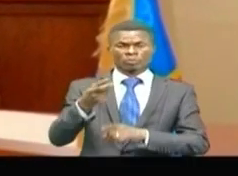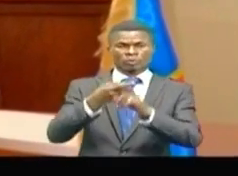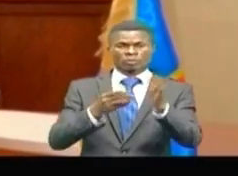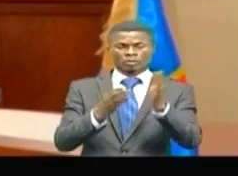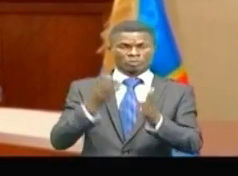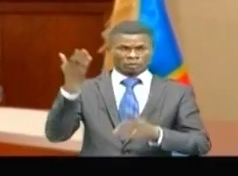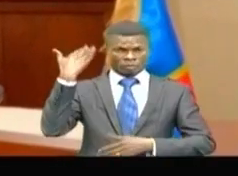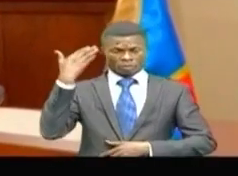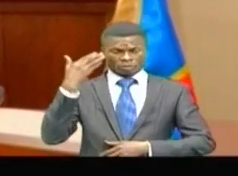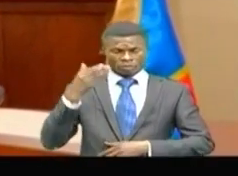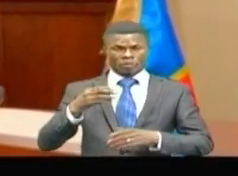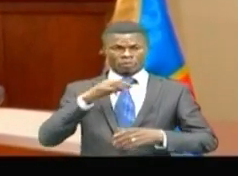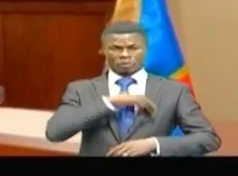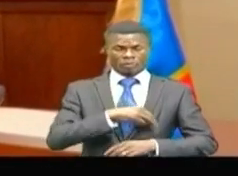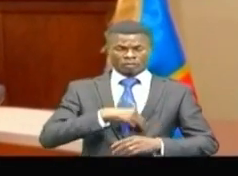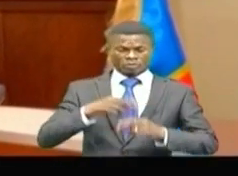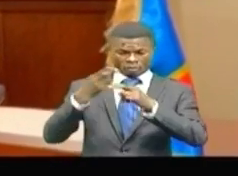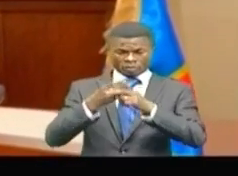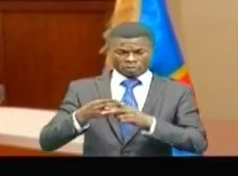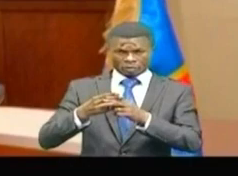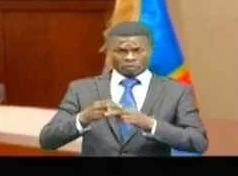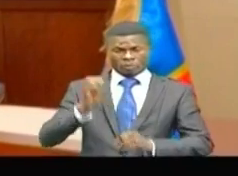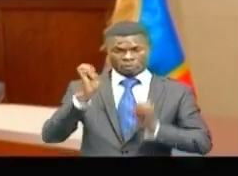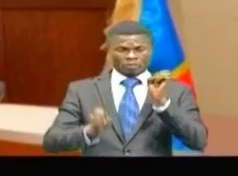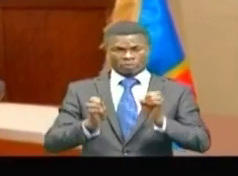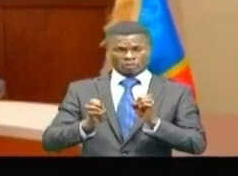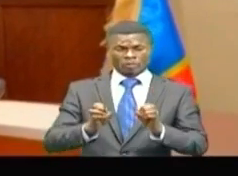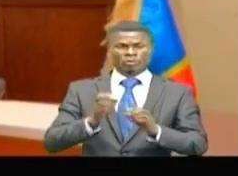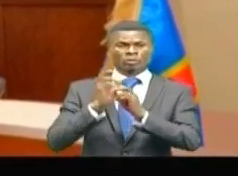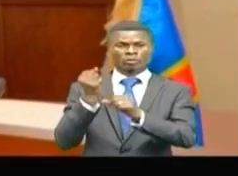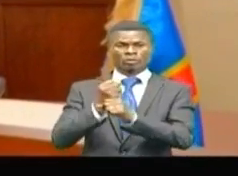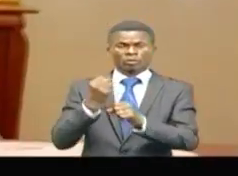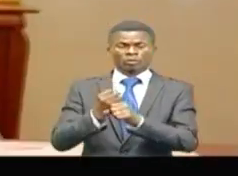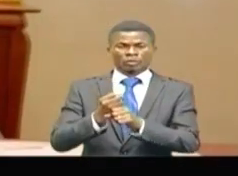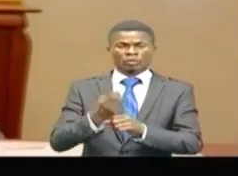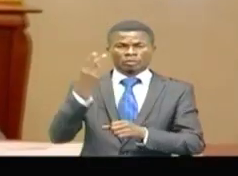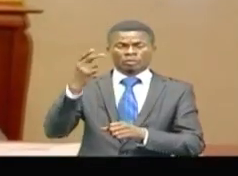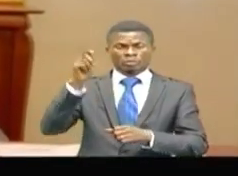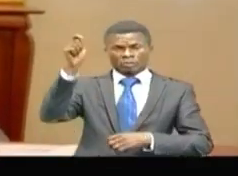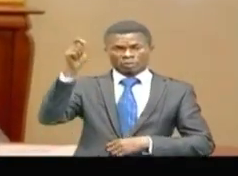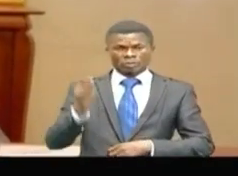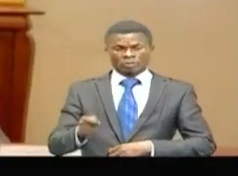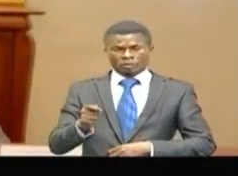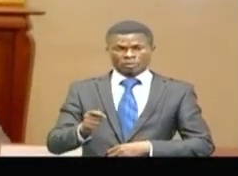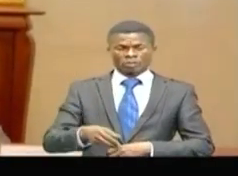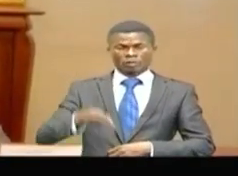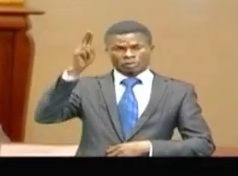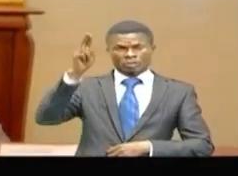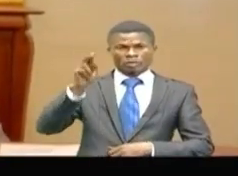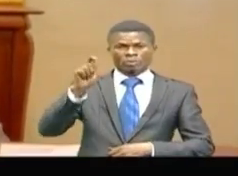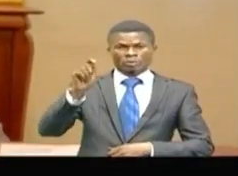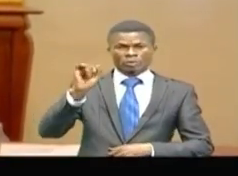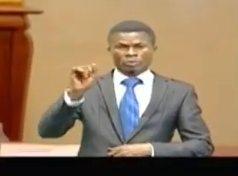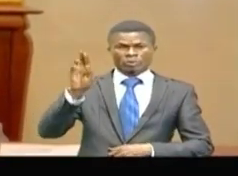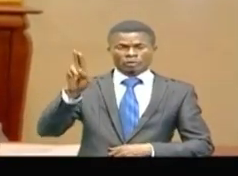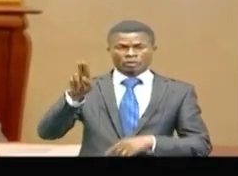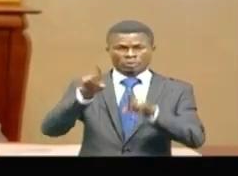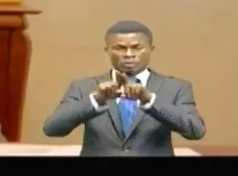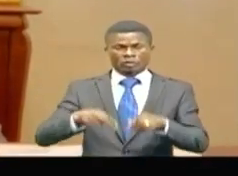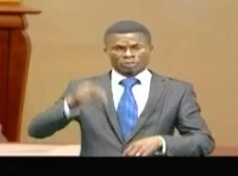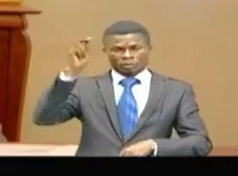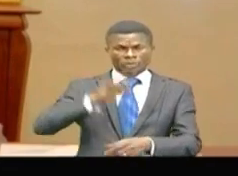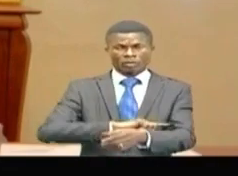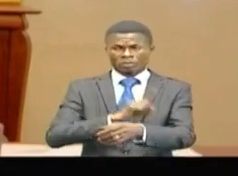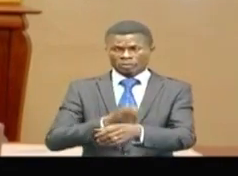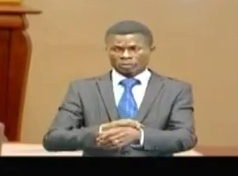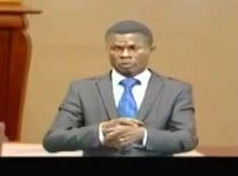mission de suivi, évaluation de l'état de siège dans les provinces de l'Ituri et du Nord Kivu en vue de réorienter